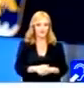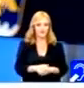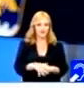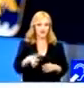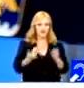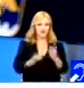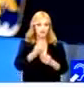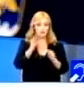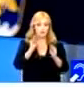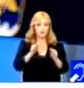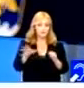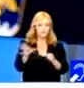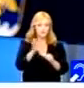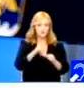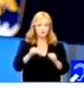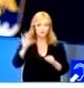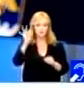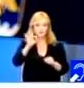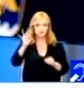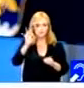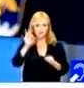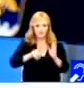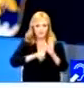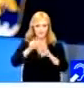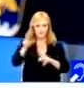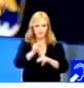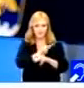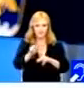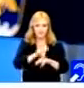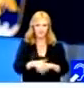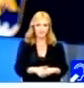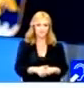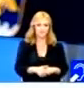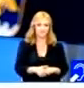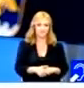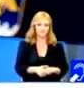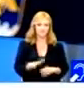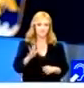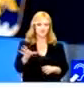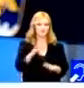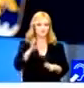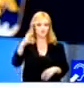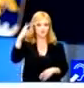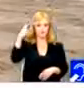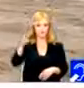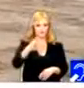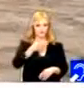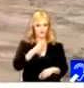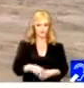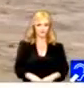la zero, conform celor mai înalte standarde europene. Lucrările sunt efectuate în proporție de 70%.